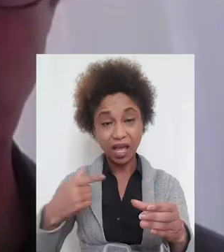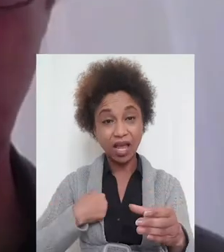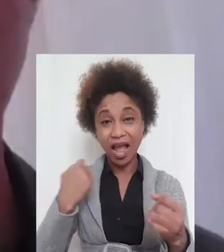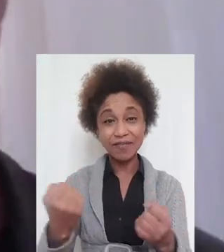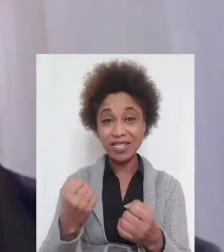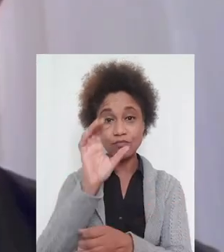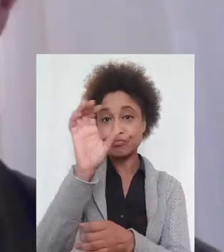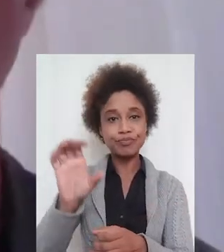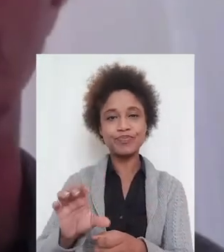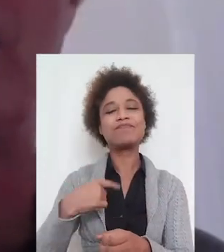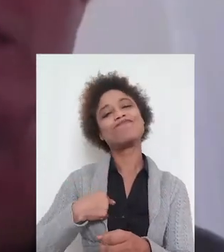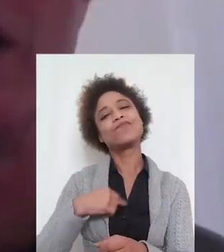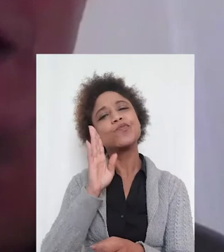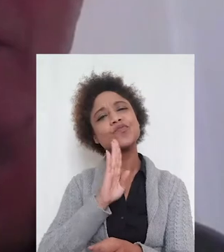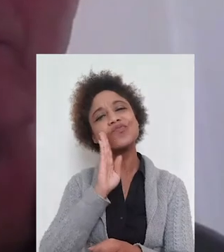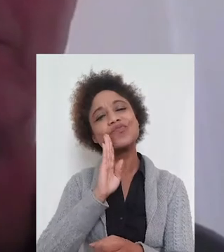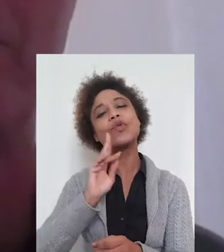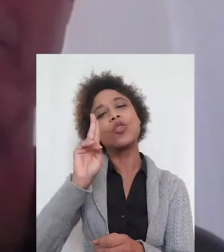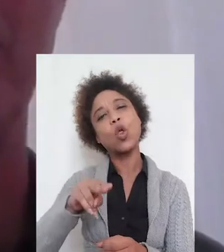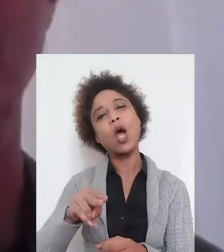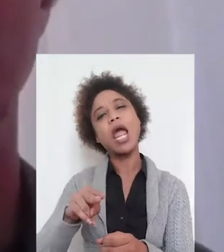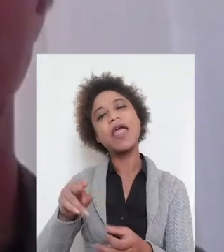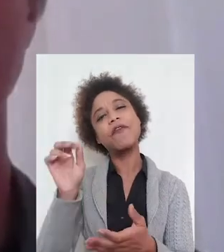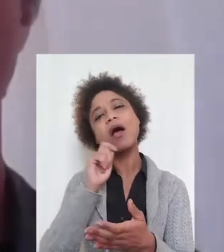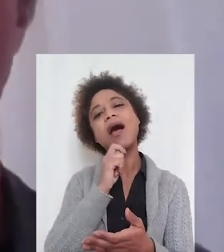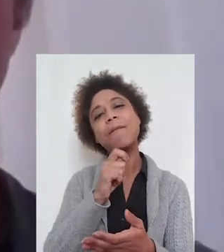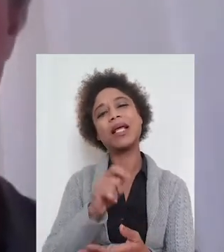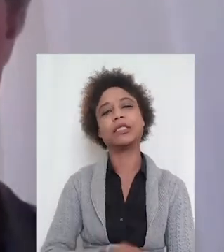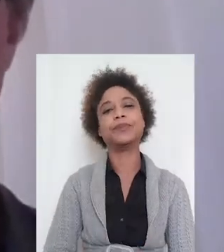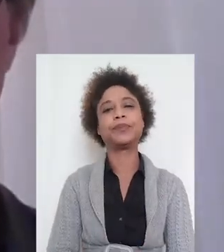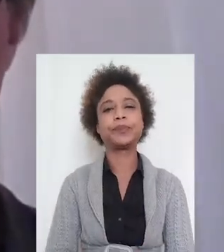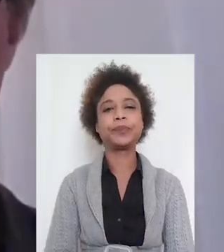bij? Meld ze dan alsnog op de website aan.